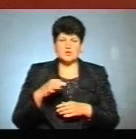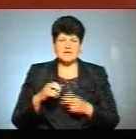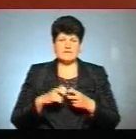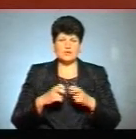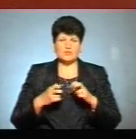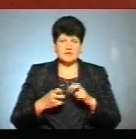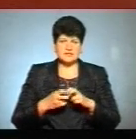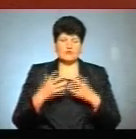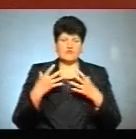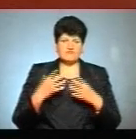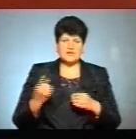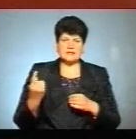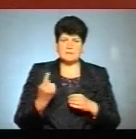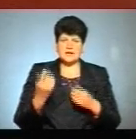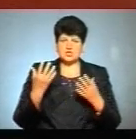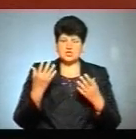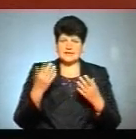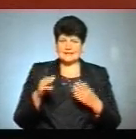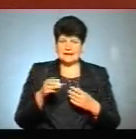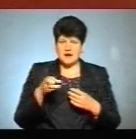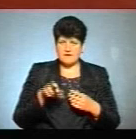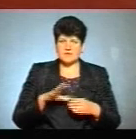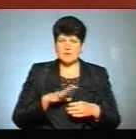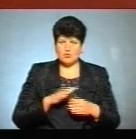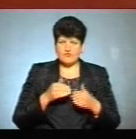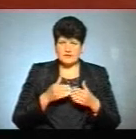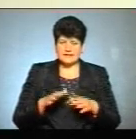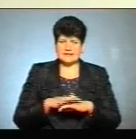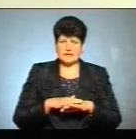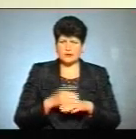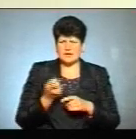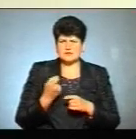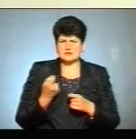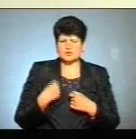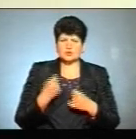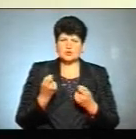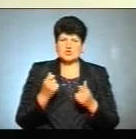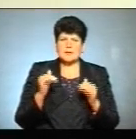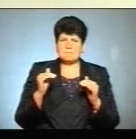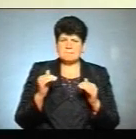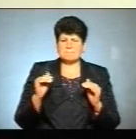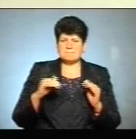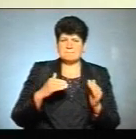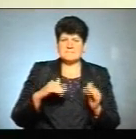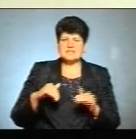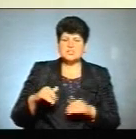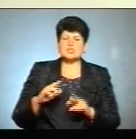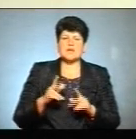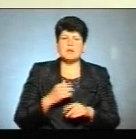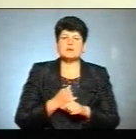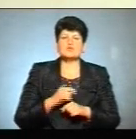Івано-Франківську вже на перший день, на 1 травня, бо відкритий ринок у нас трошки пізніше. Як він працює, які до нього